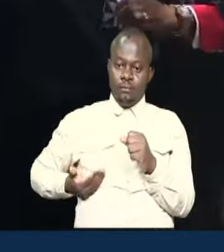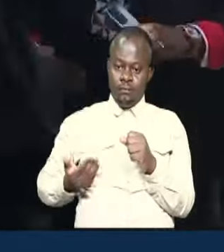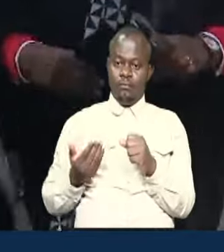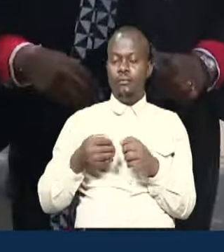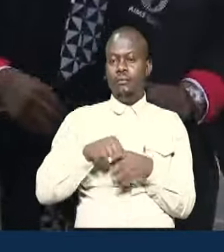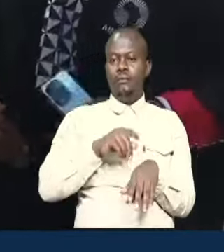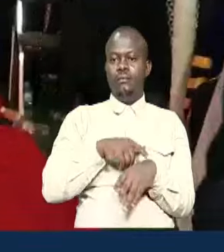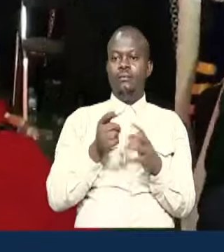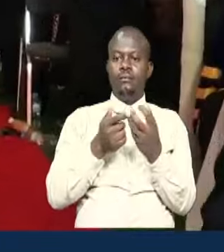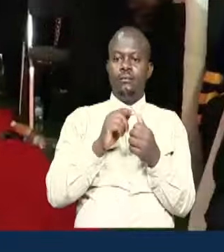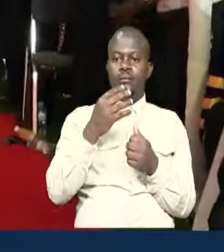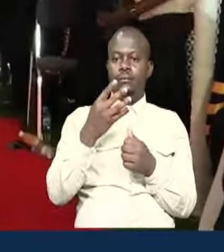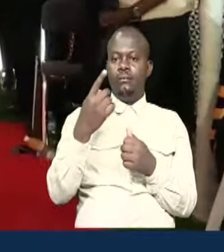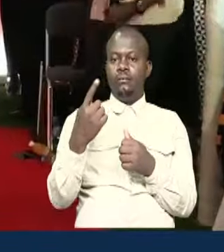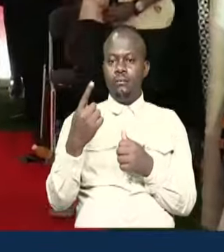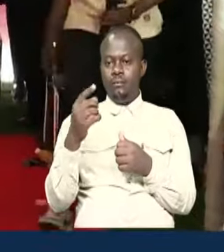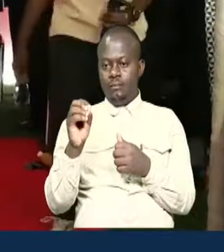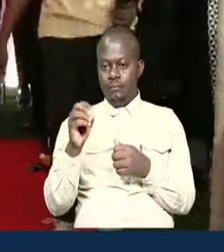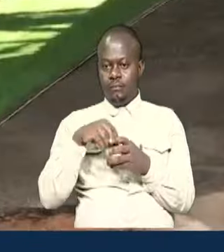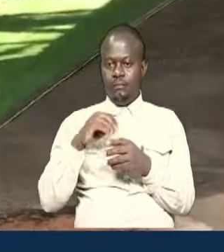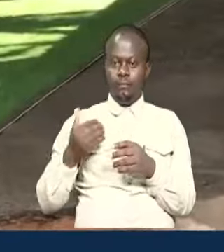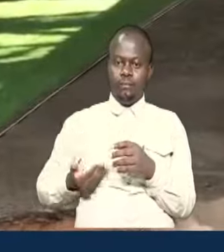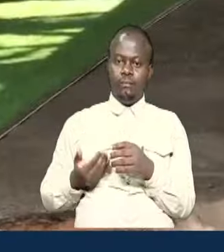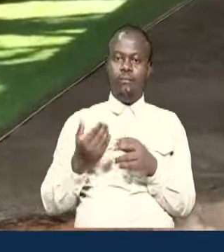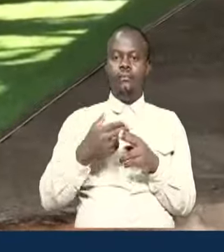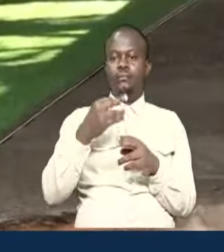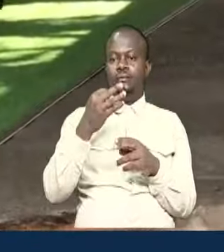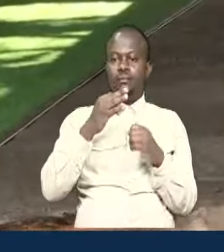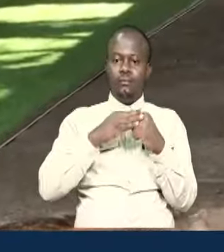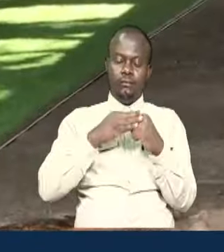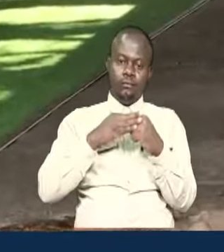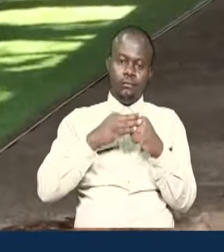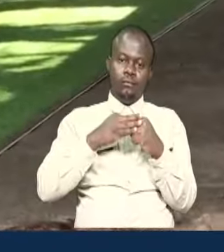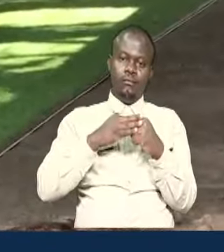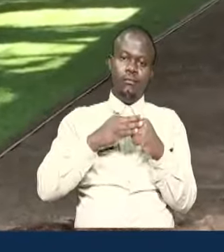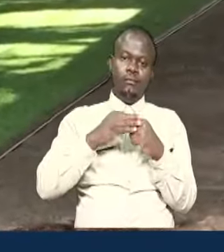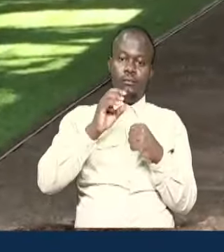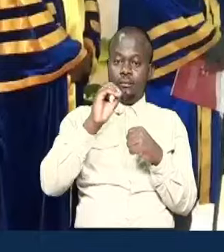gihe ababarirwa muri 410 barimo abagore ku ijanisha rya 38